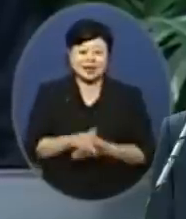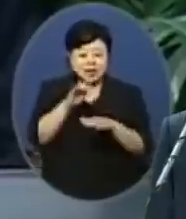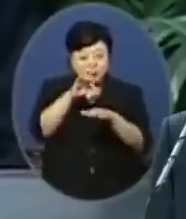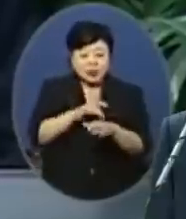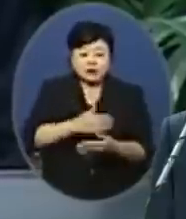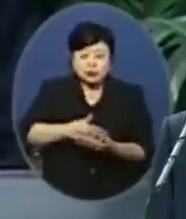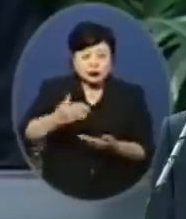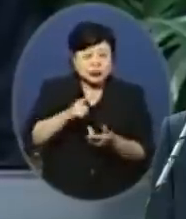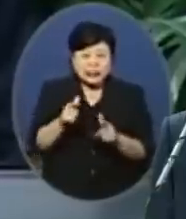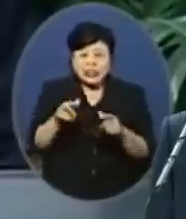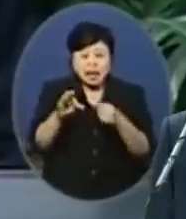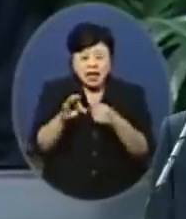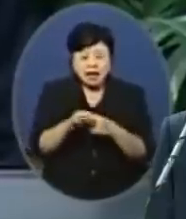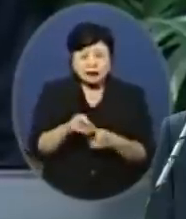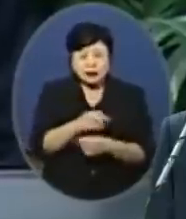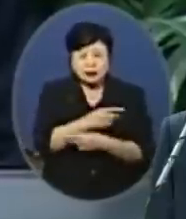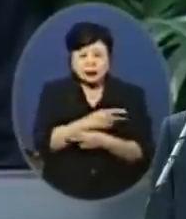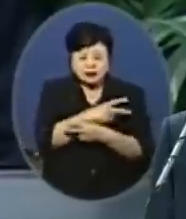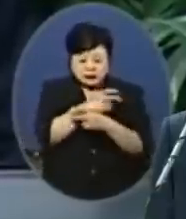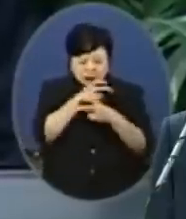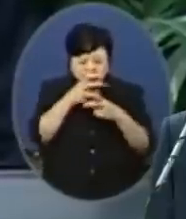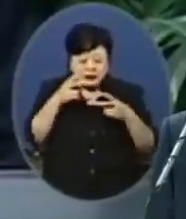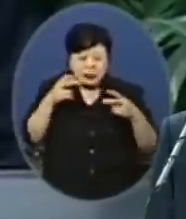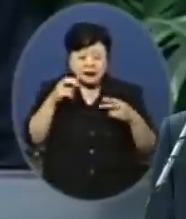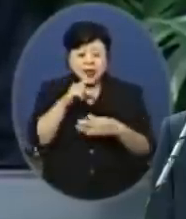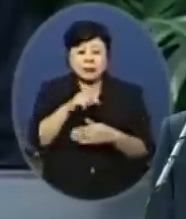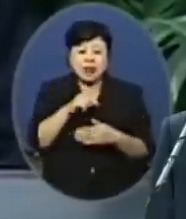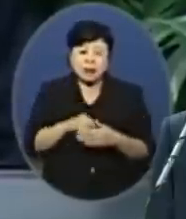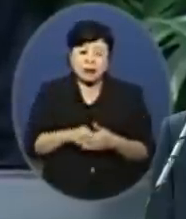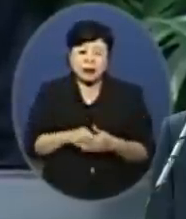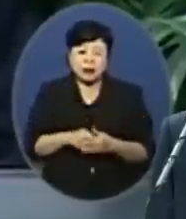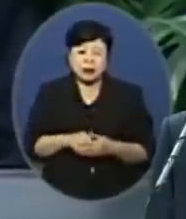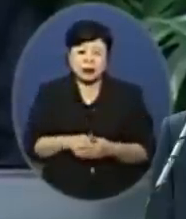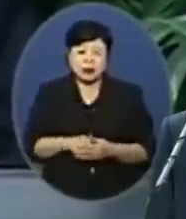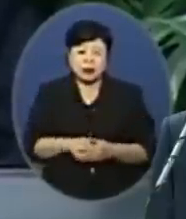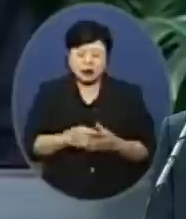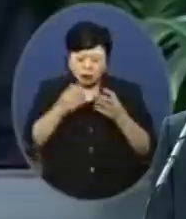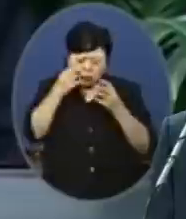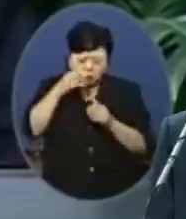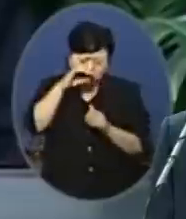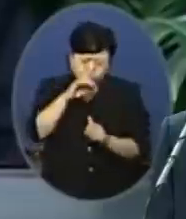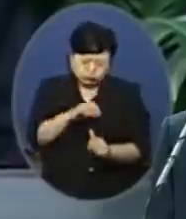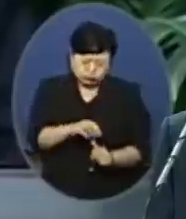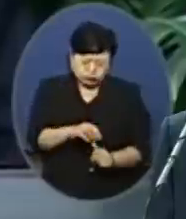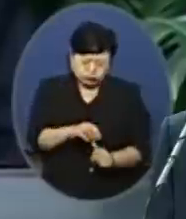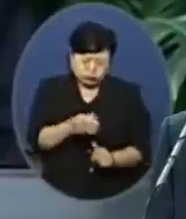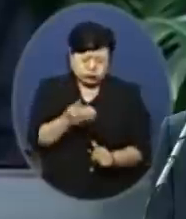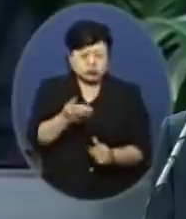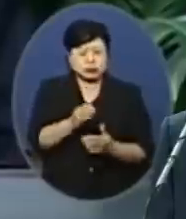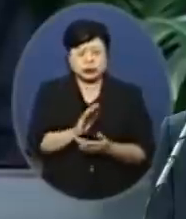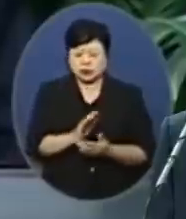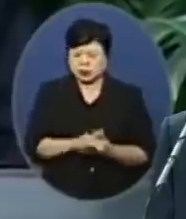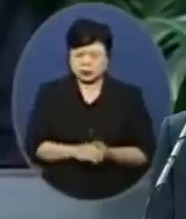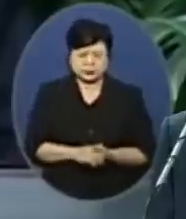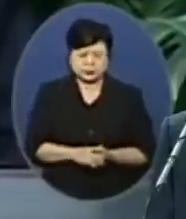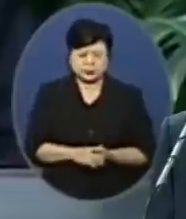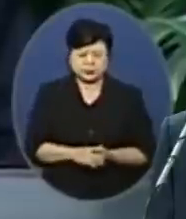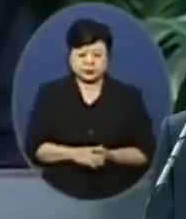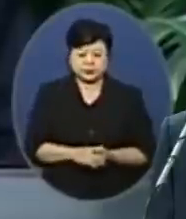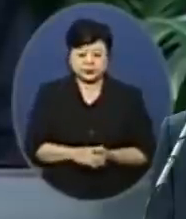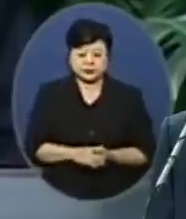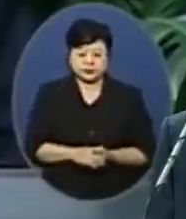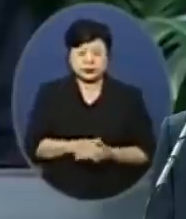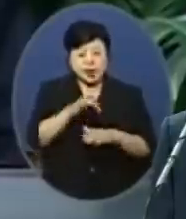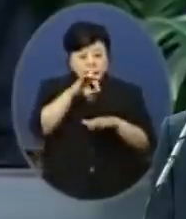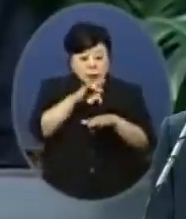마귀를 쫓아내지 않으면 잠자는 동안에 마음에 고통스러운 일을 겪게